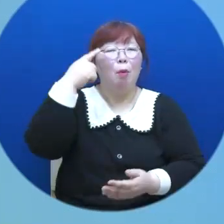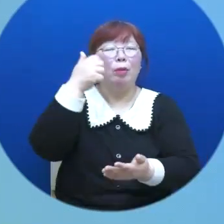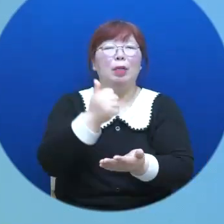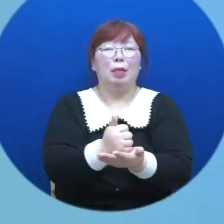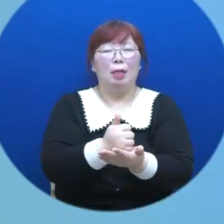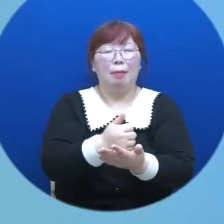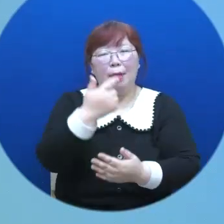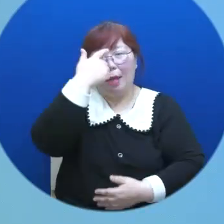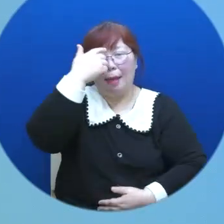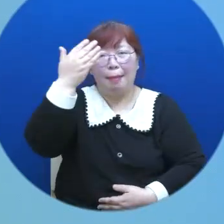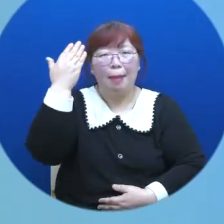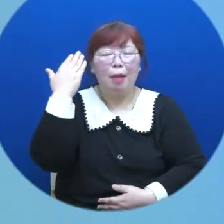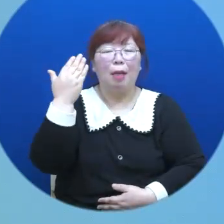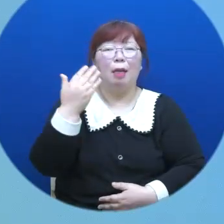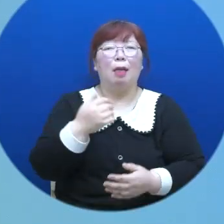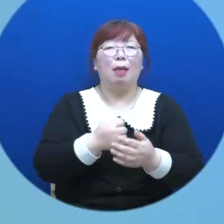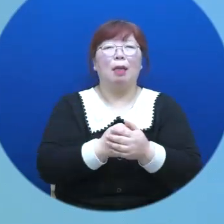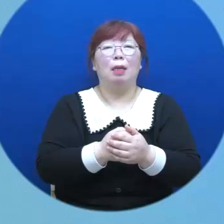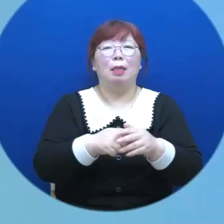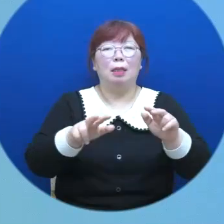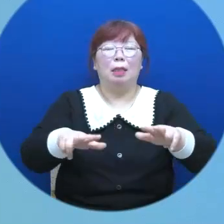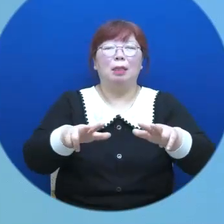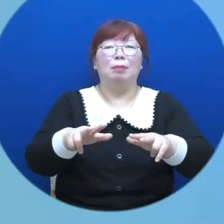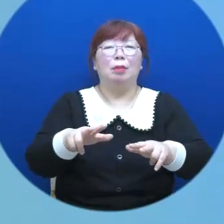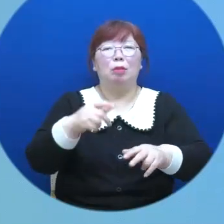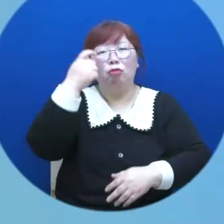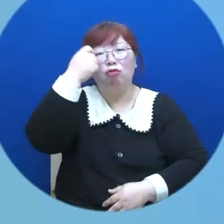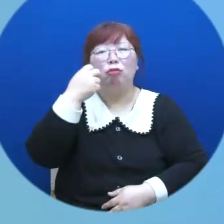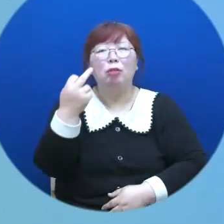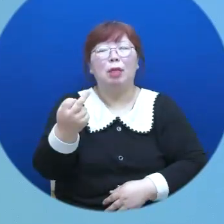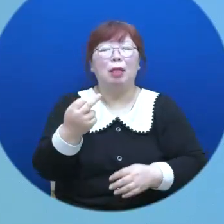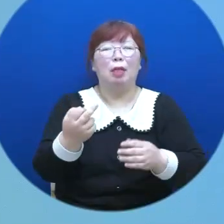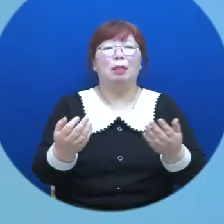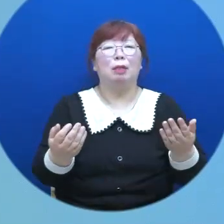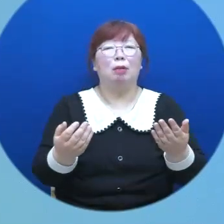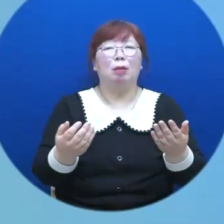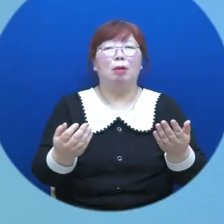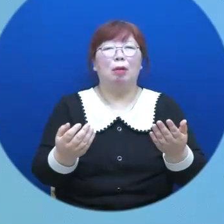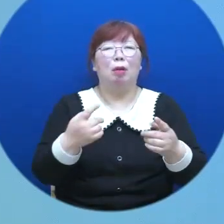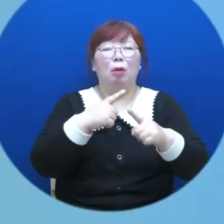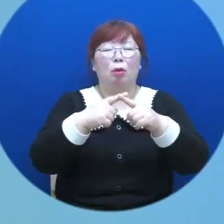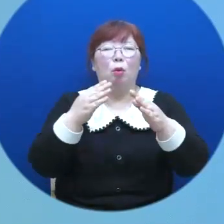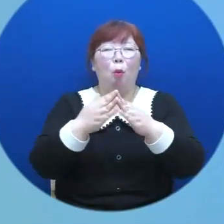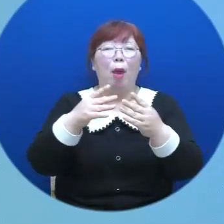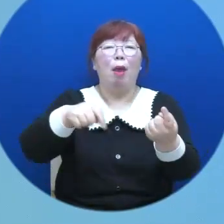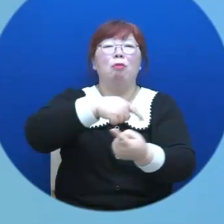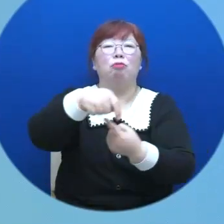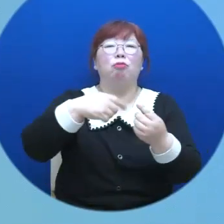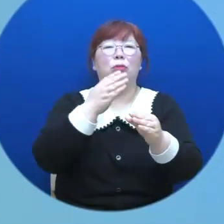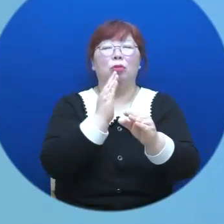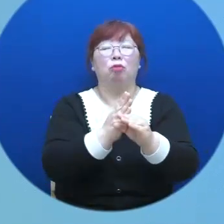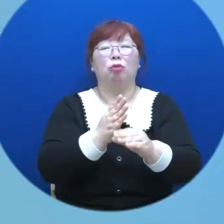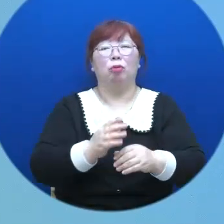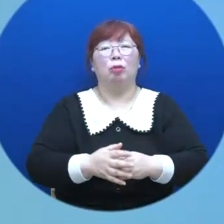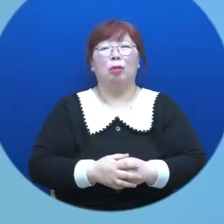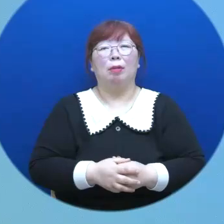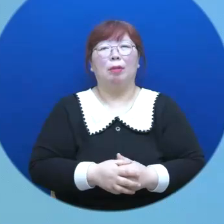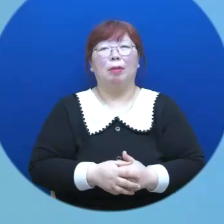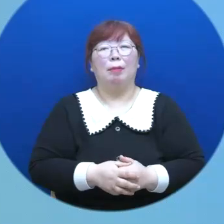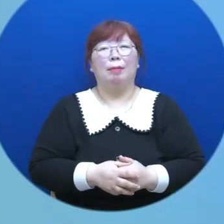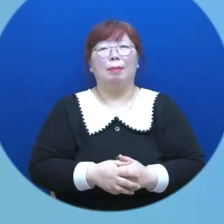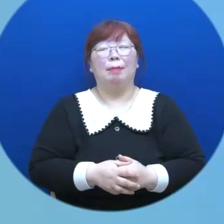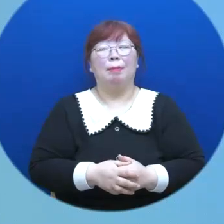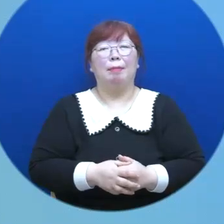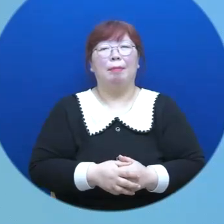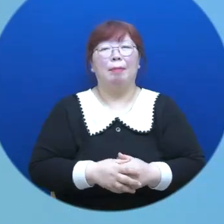고향 울산으로 다시 가셔서 나전담 교회에 목회하시는 분이에요. 이분이 이제